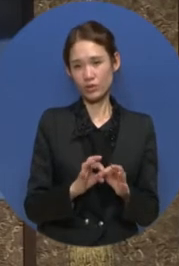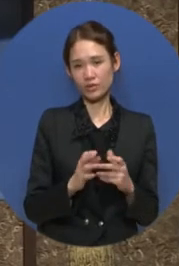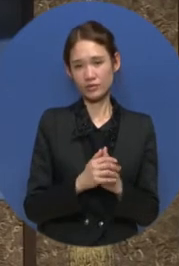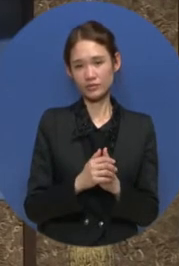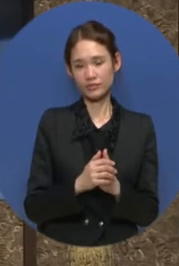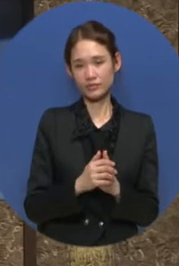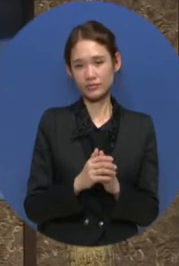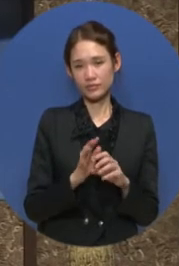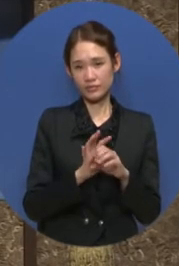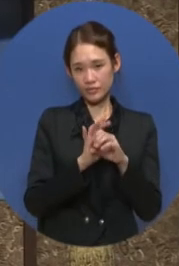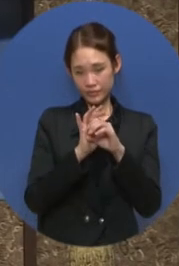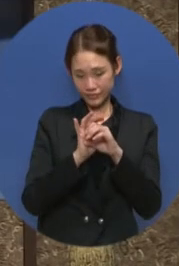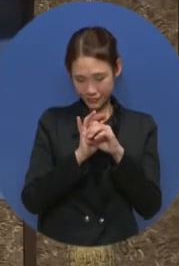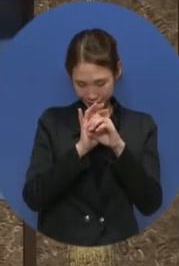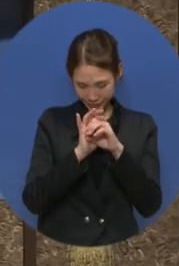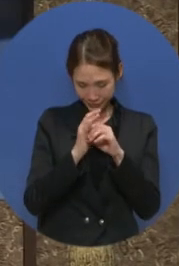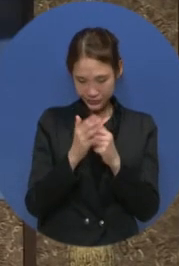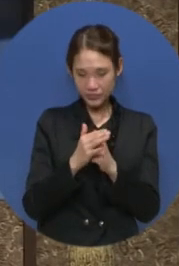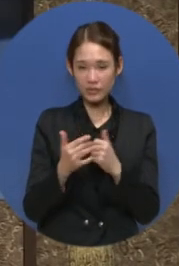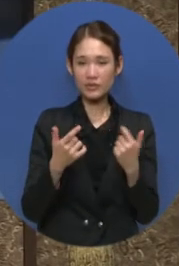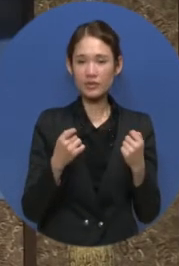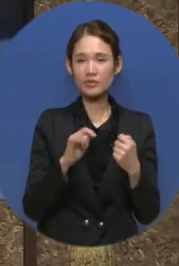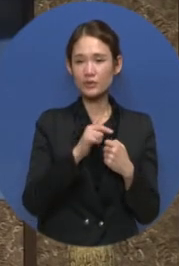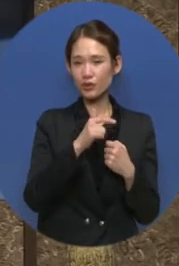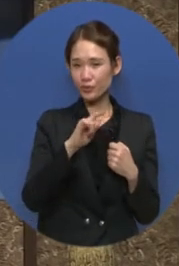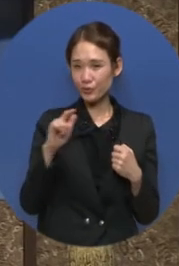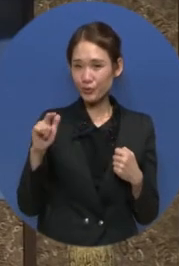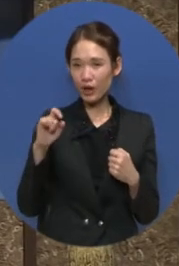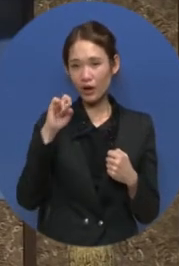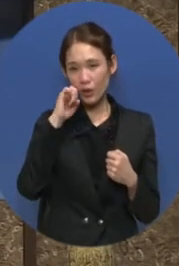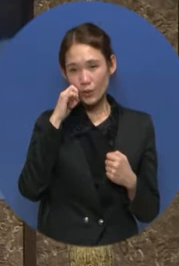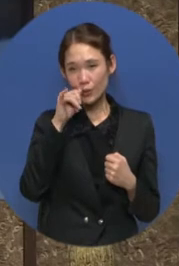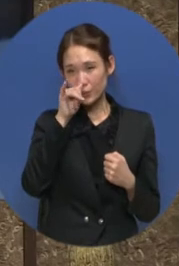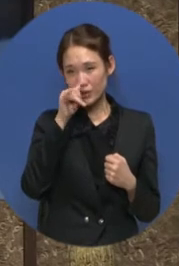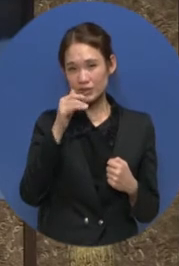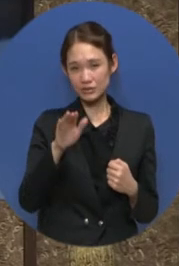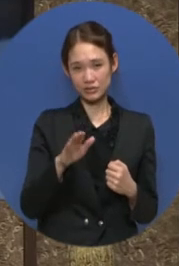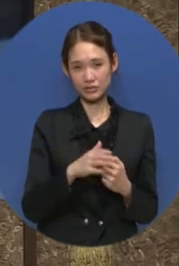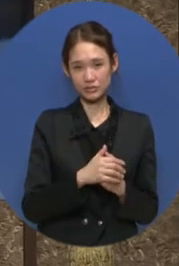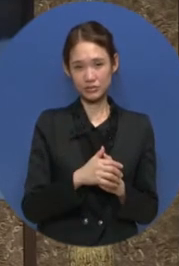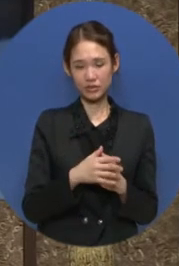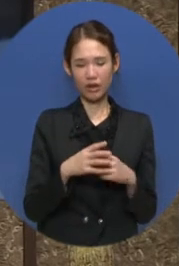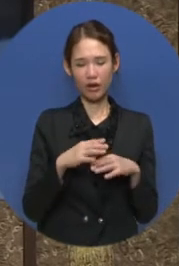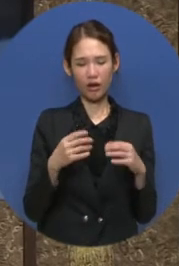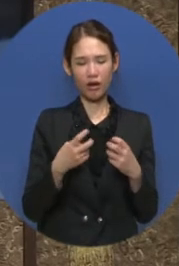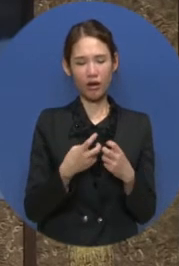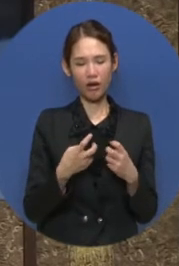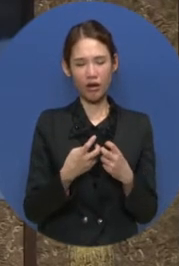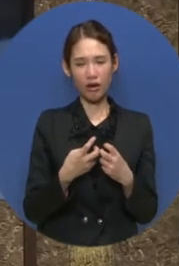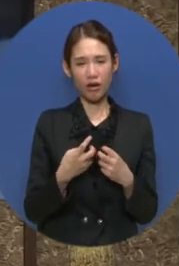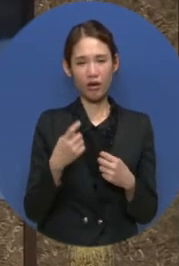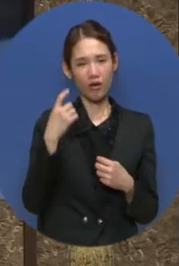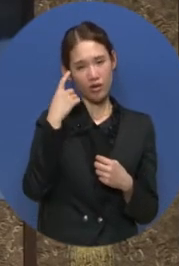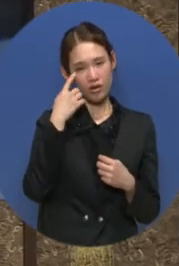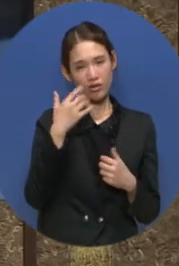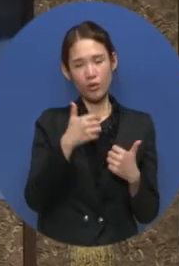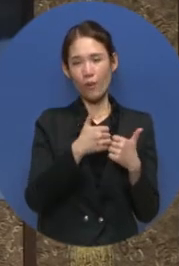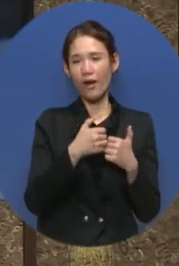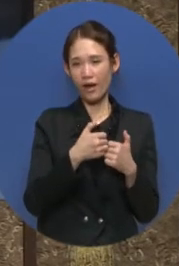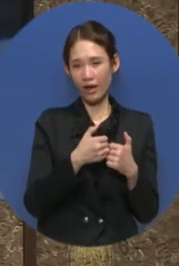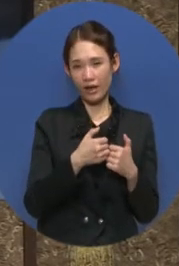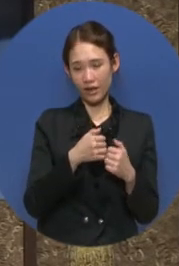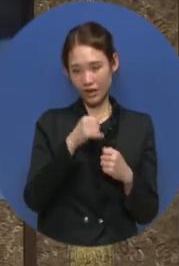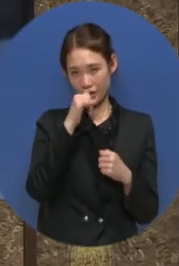지금 코로나 때문에 여러 가지 어려움이 있는데 그쵸. 어떻게 대처했으면 좋겠냐 이렇게 회의를 한